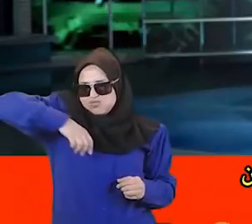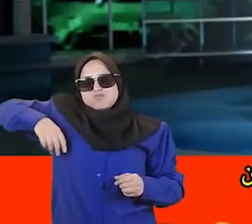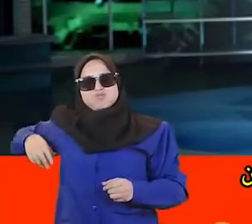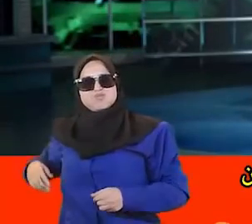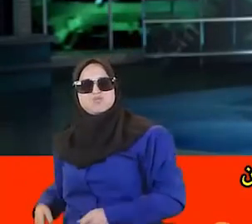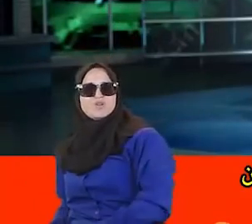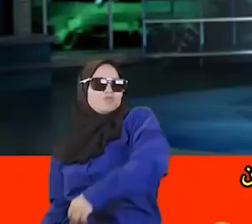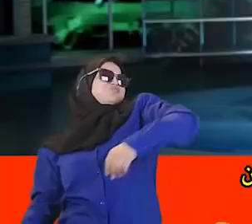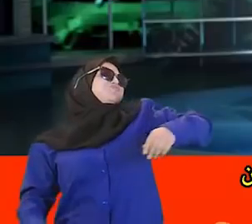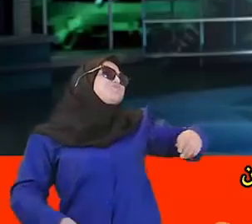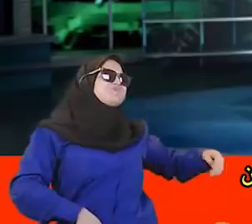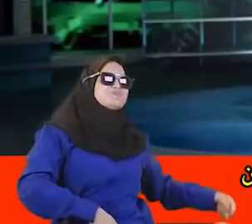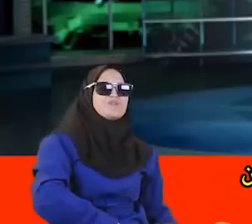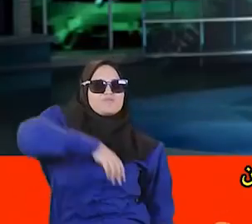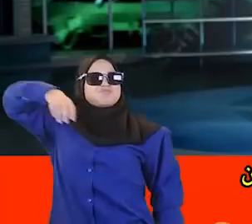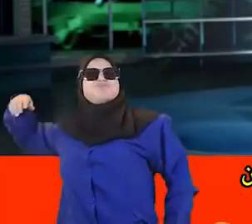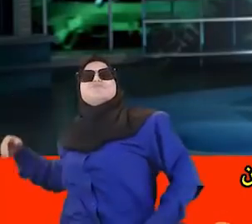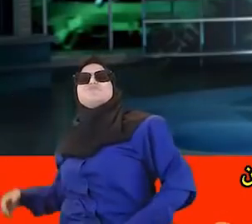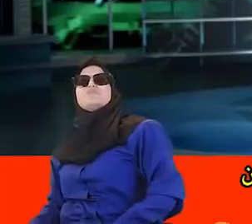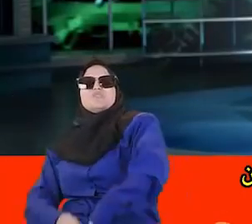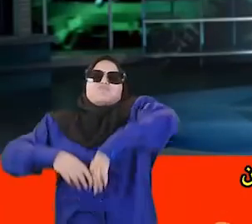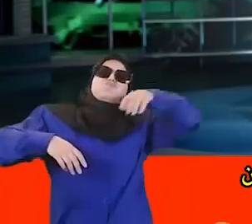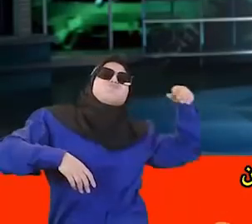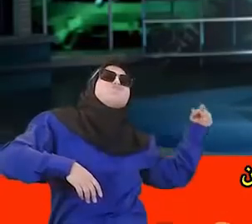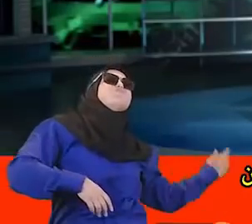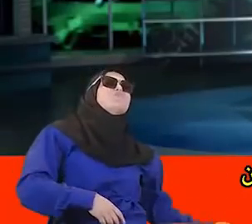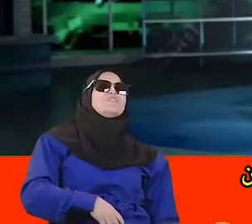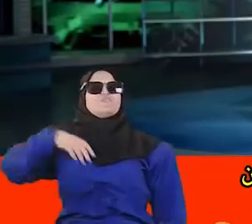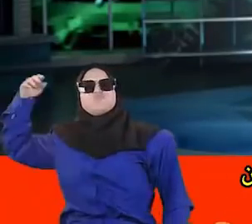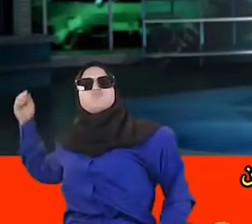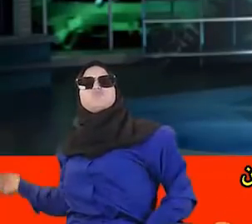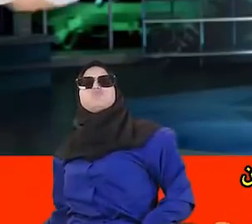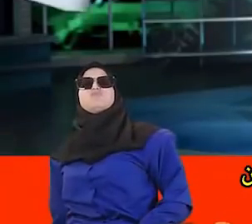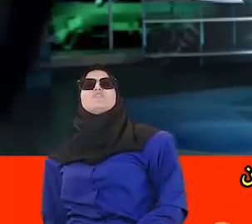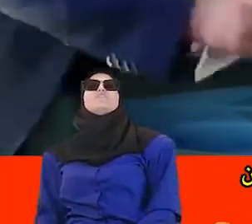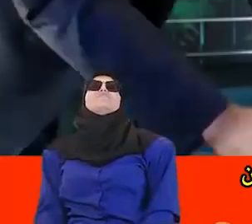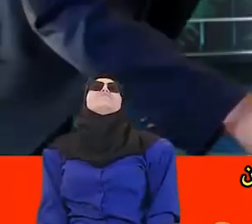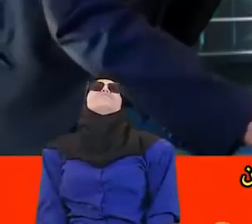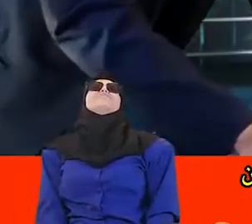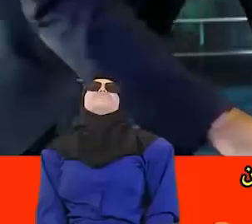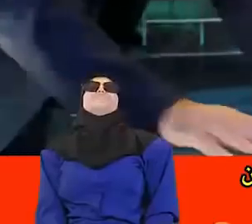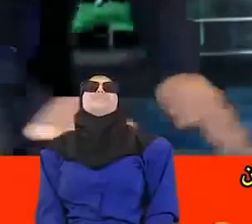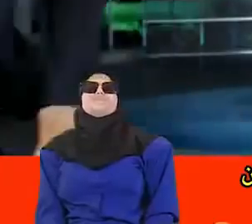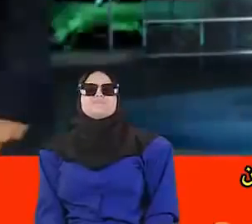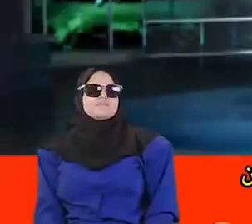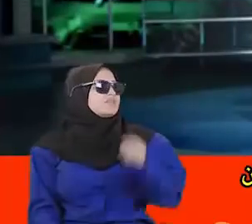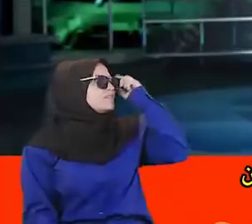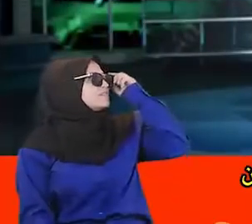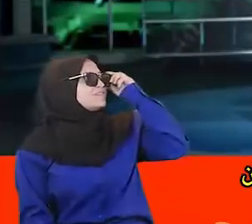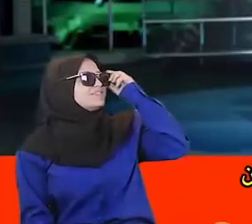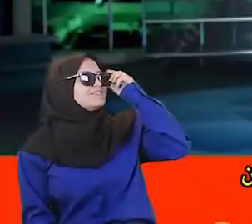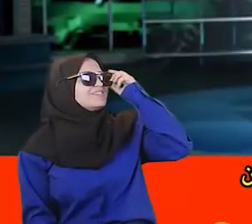مرتضوی، اختلاس بیکاری، طلاق و تورم در کشور را بر عهده گرفت. اینا هم حسرت بخونه.